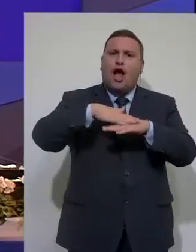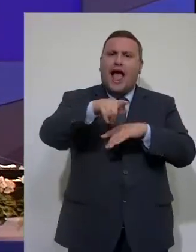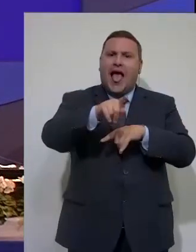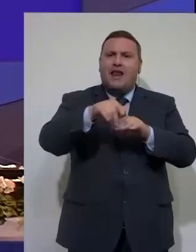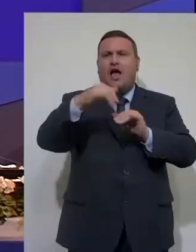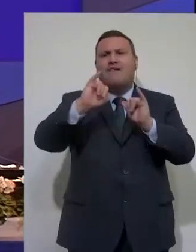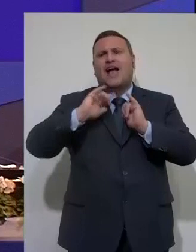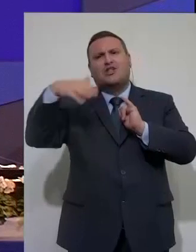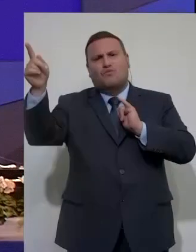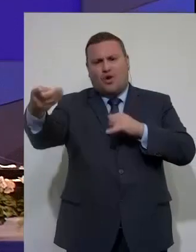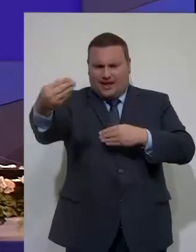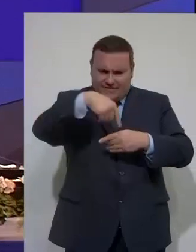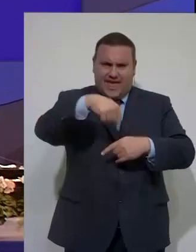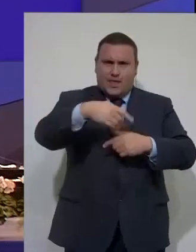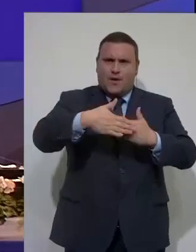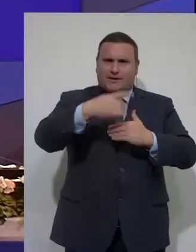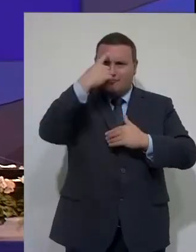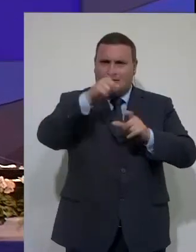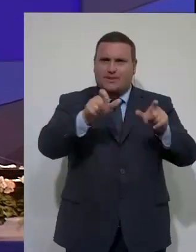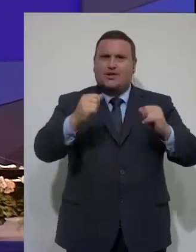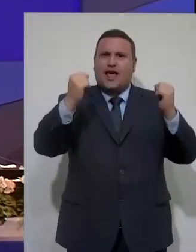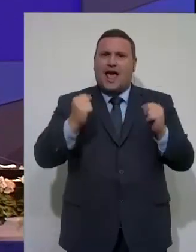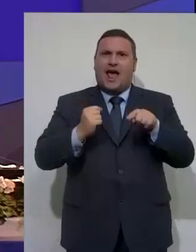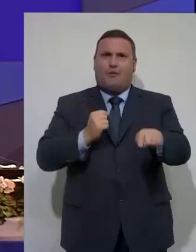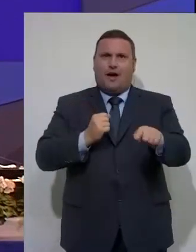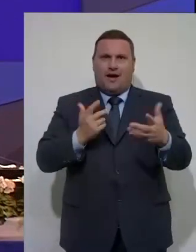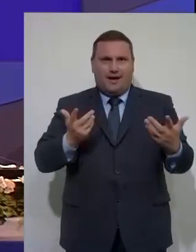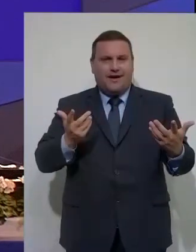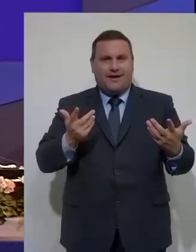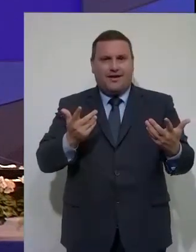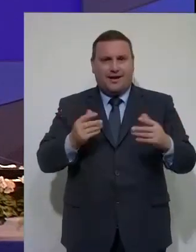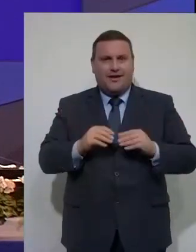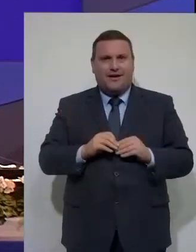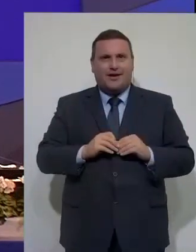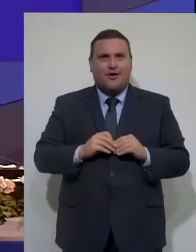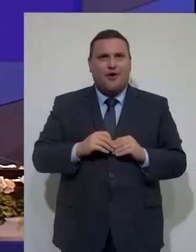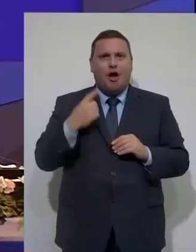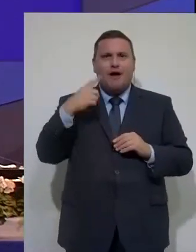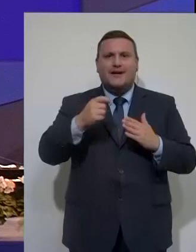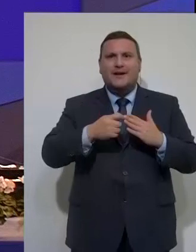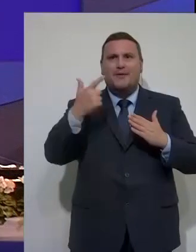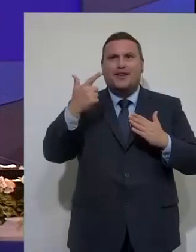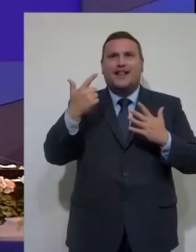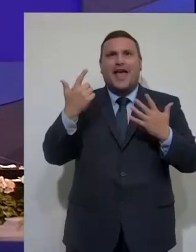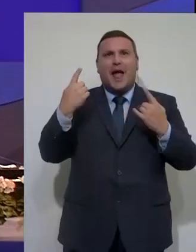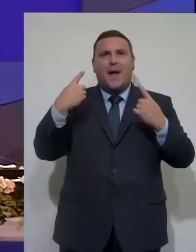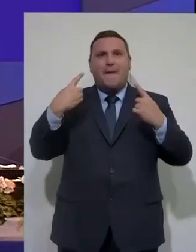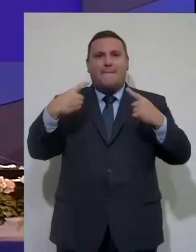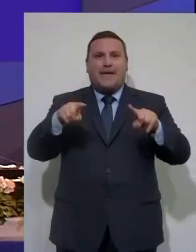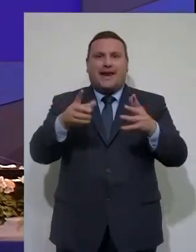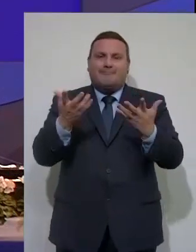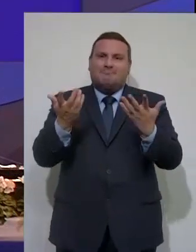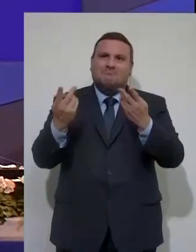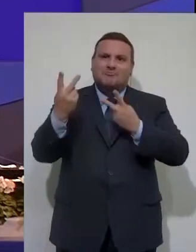supermercati e quant'altro, essere anche un elemento di servizio per i territori dove vanno a insistere e dove vanno a creare non solo posti di lavoro, non solo ricchezza,